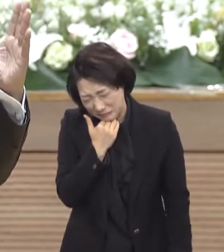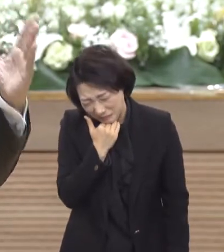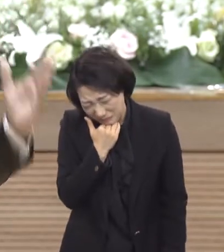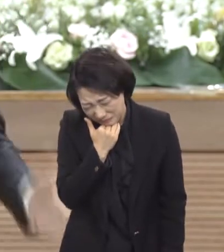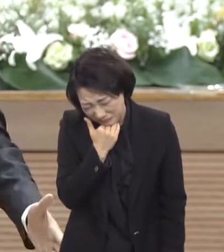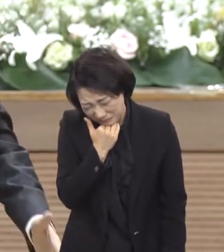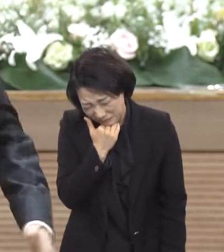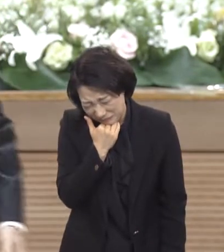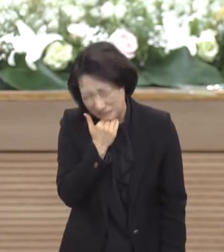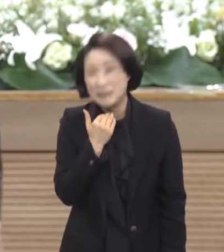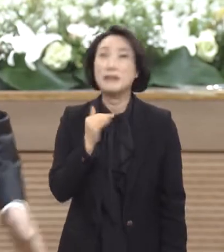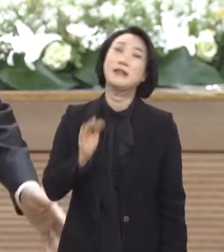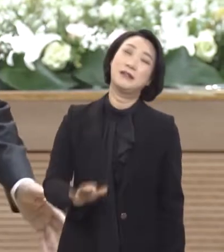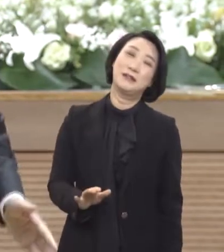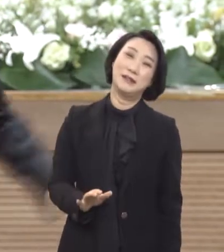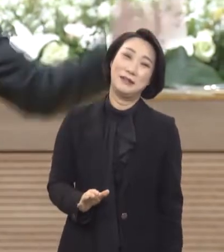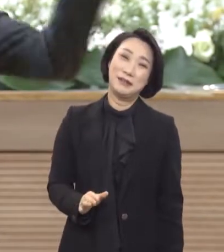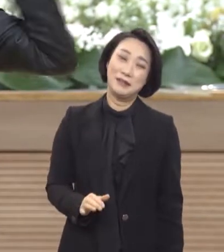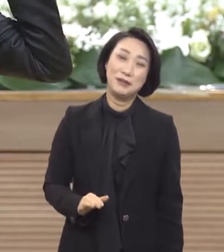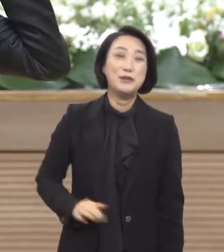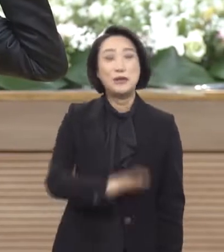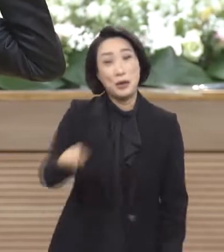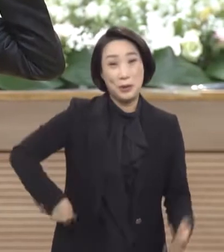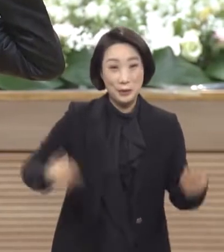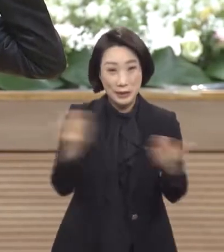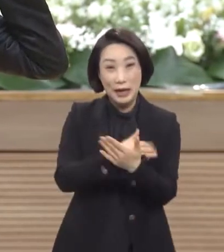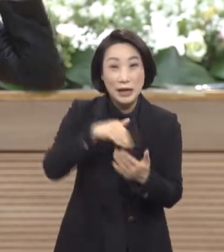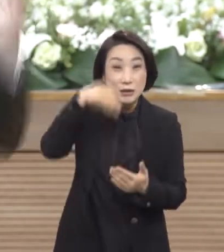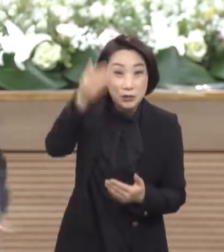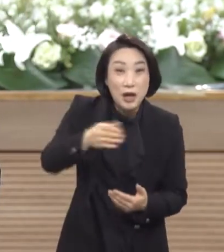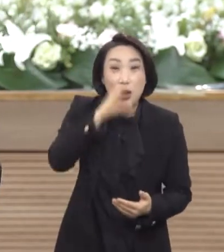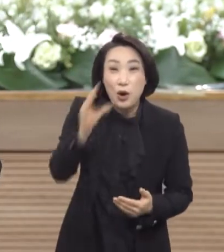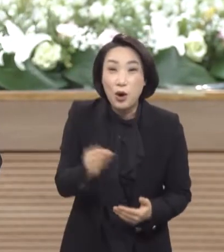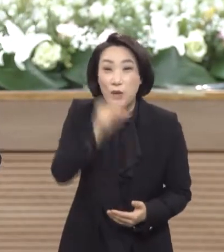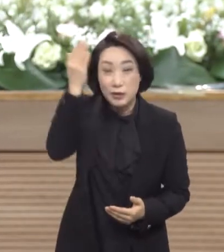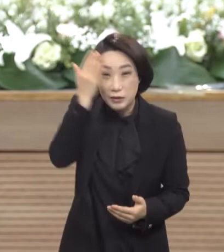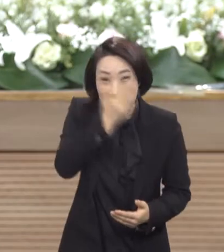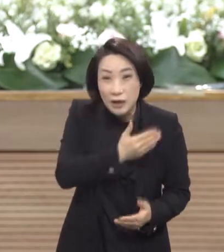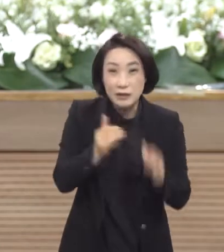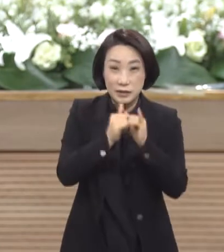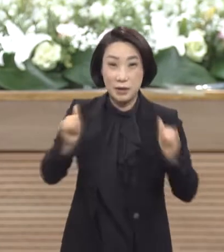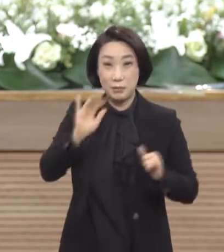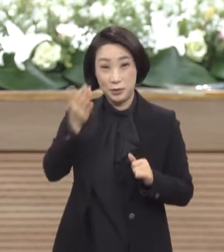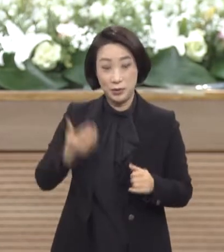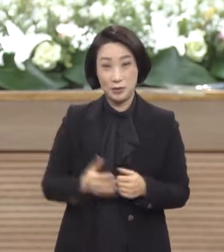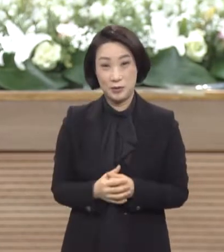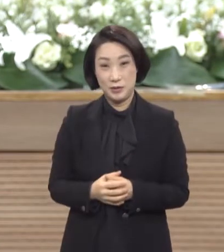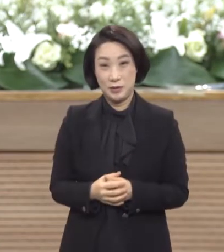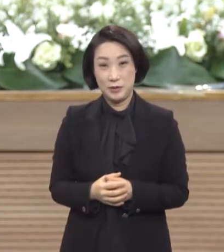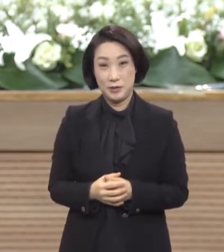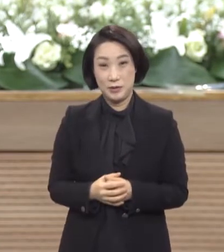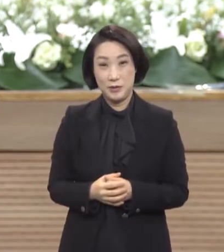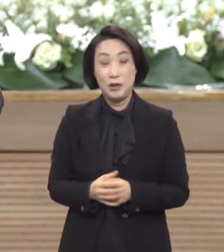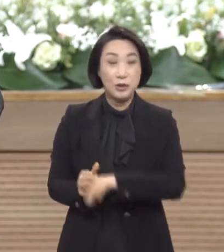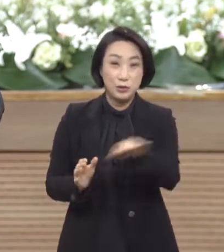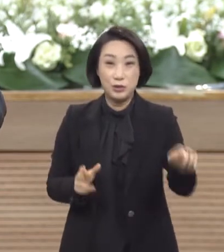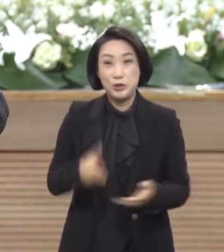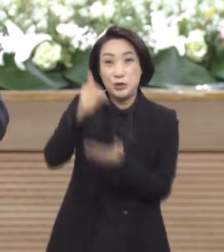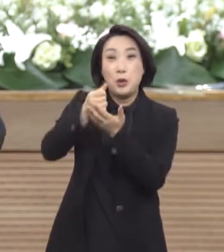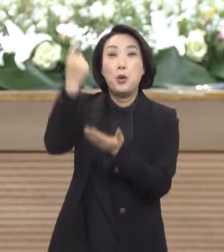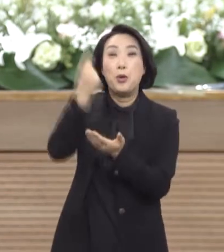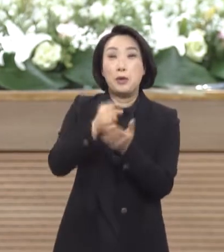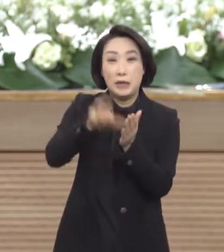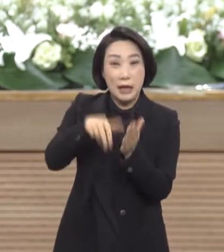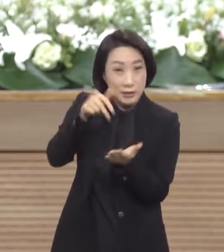간절히 기다리고 회개한 다음에 거룩하고 경건한 사람이 되어 우리 주님